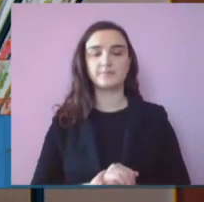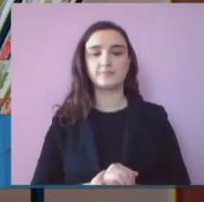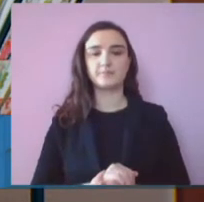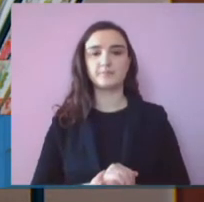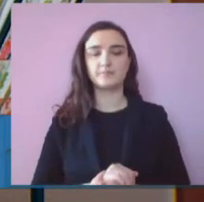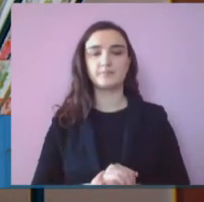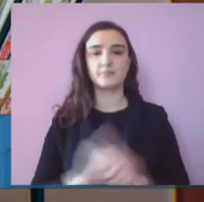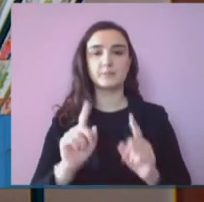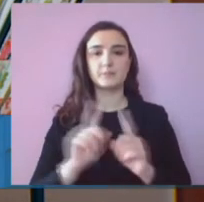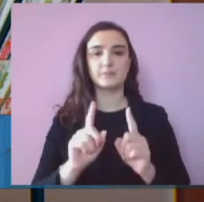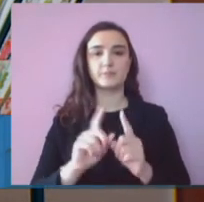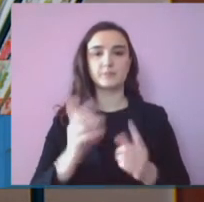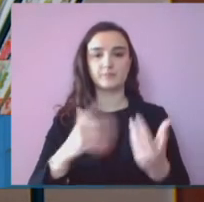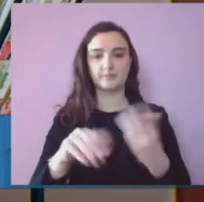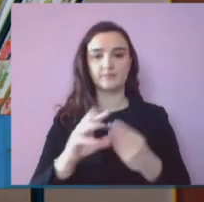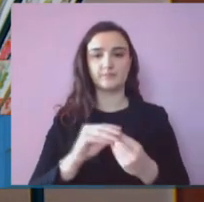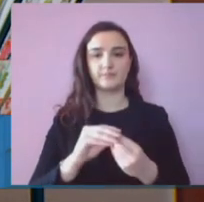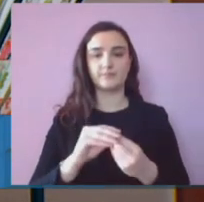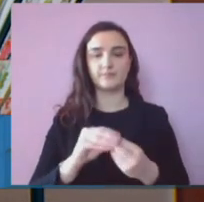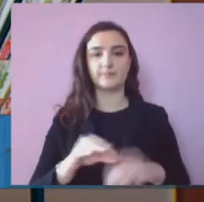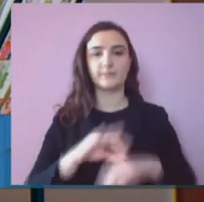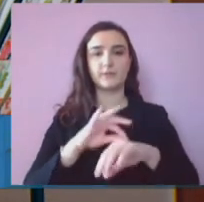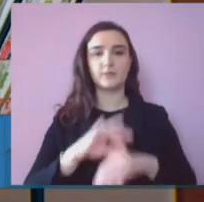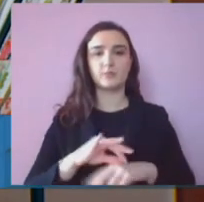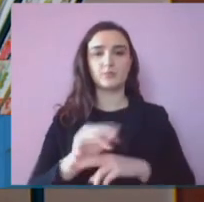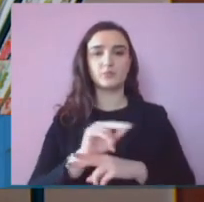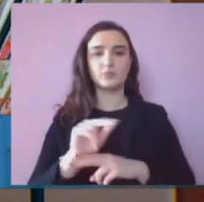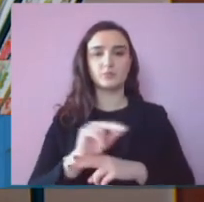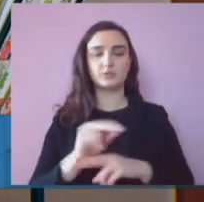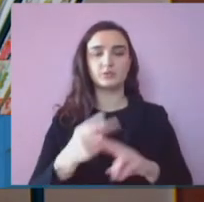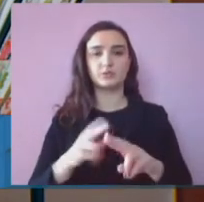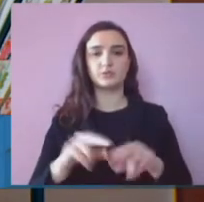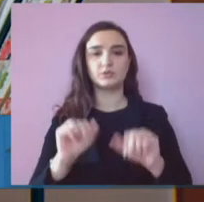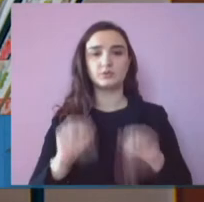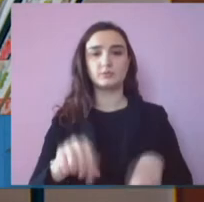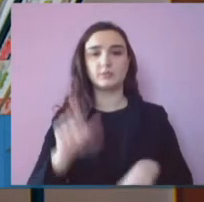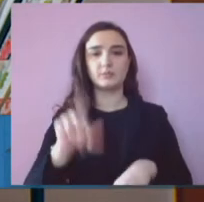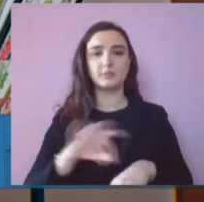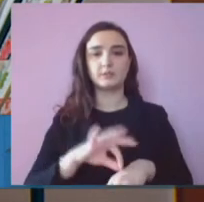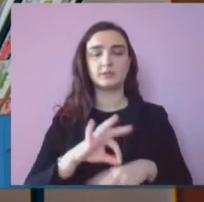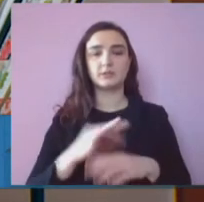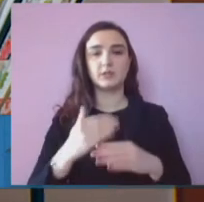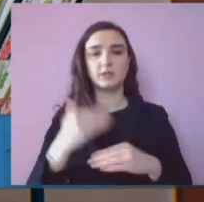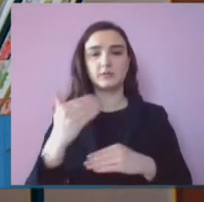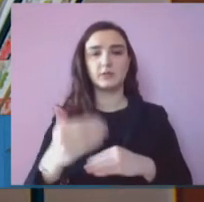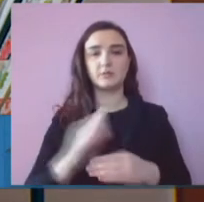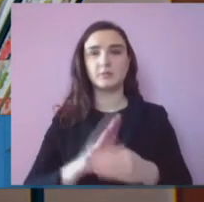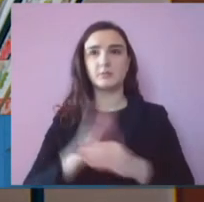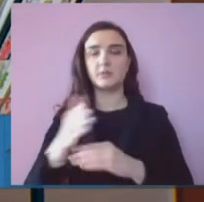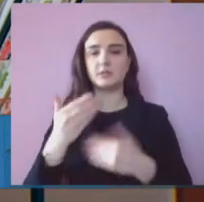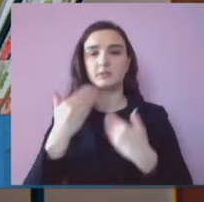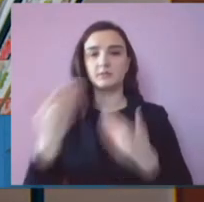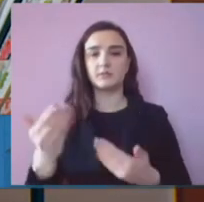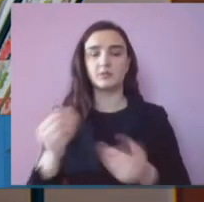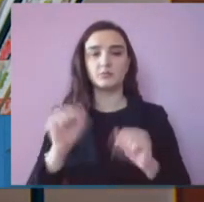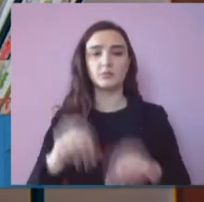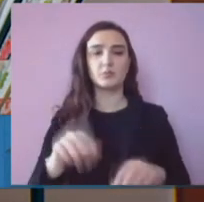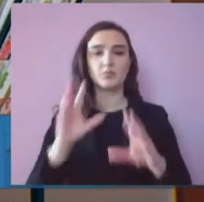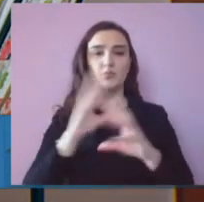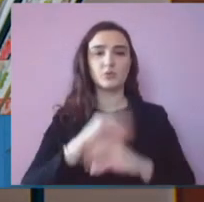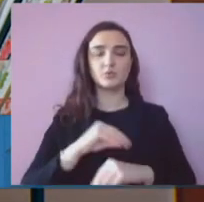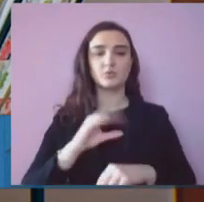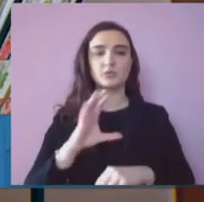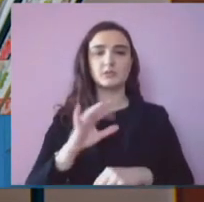მიუხედავად ჩატარებული მკურნალობისა შეიძლება პაციენტმა დააგვიანა მიმართვა, შეიძლება მოასწრო უკვე სიმსივნემ